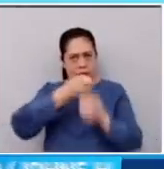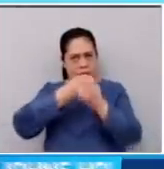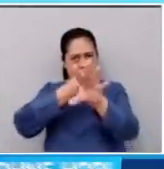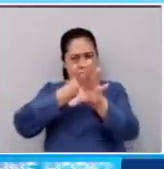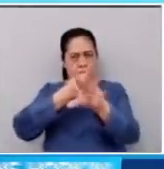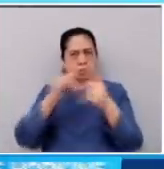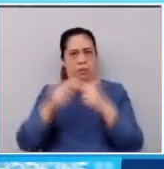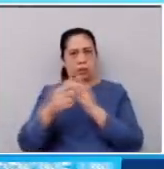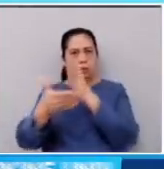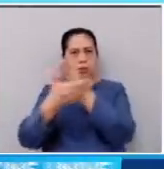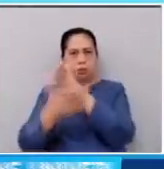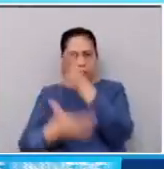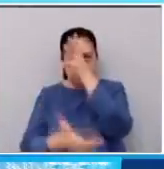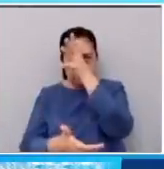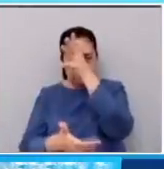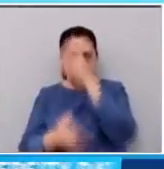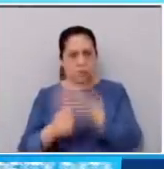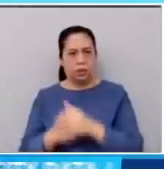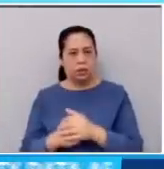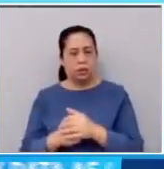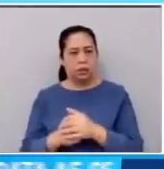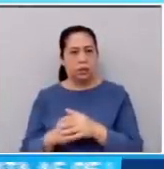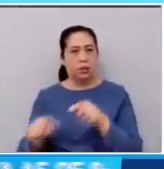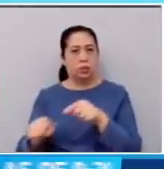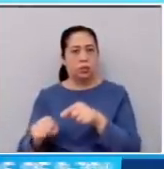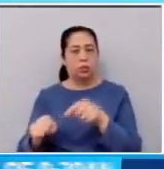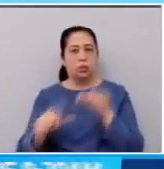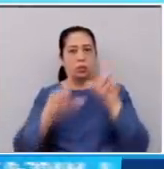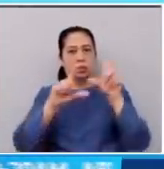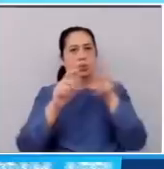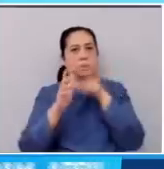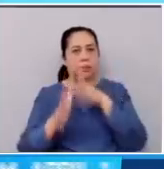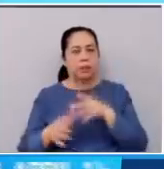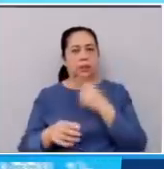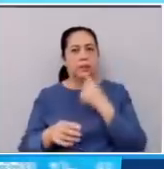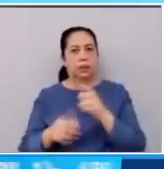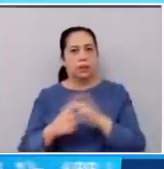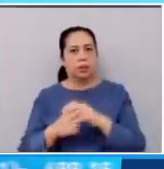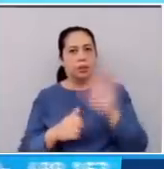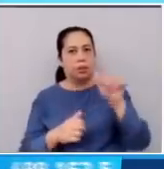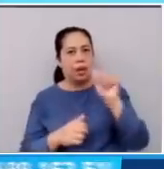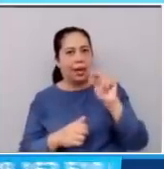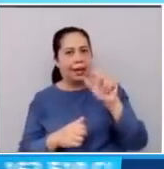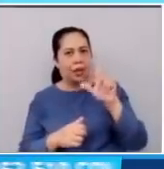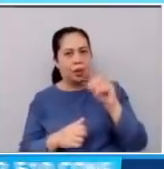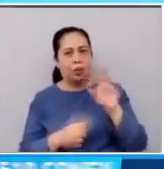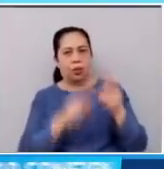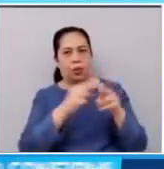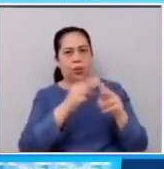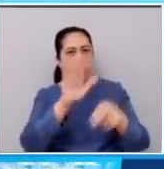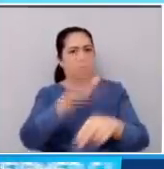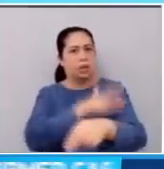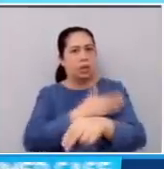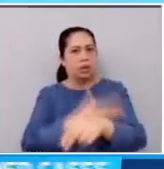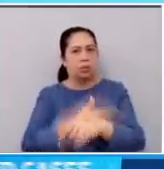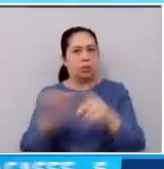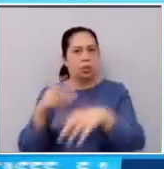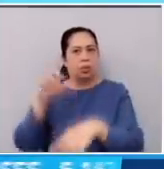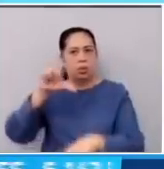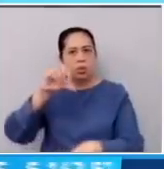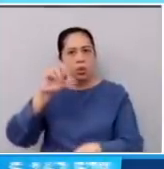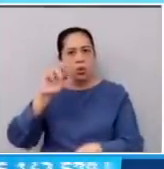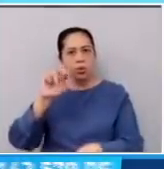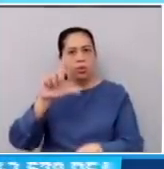tatay. Nung suspect, sabi ko, Angelo, yung anak mo, pinatulan si Lonlon.